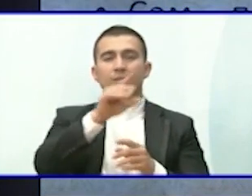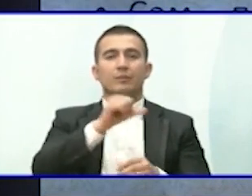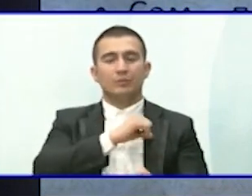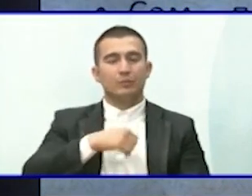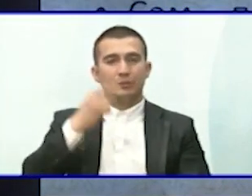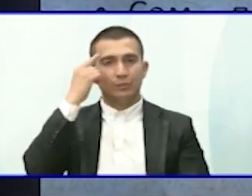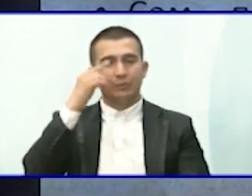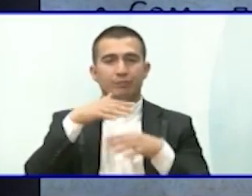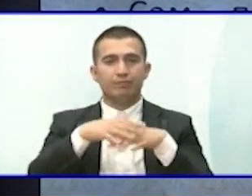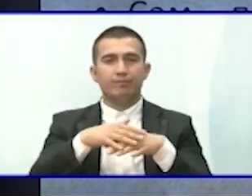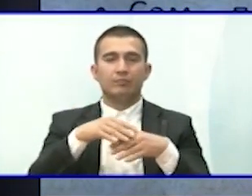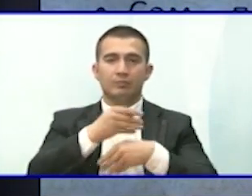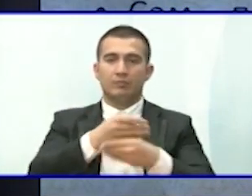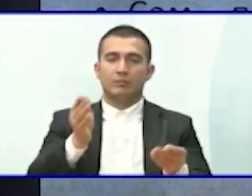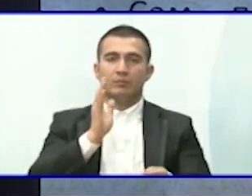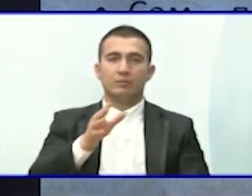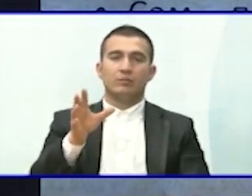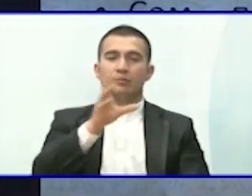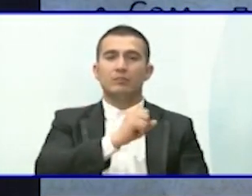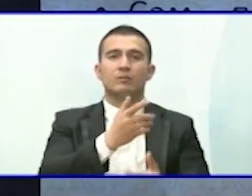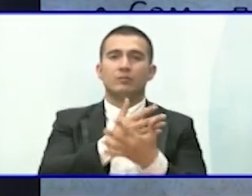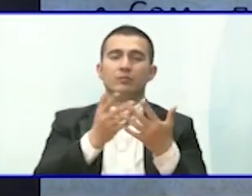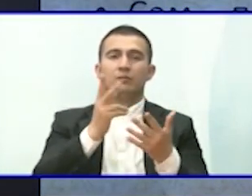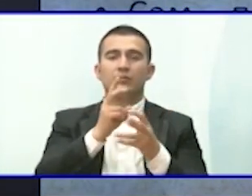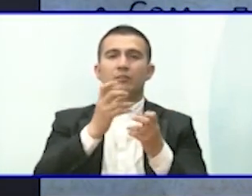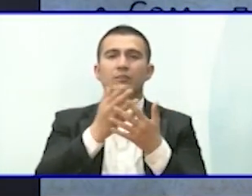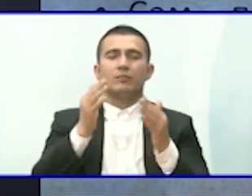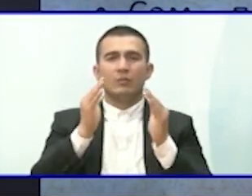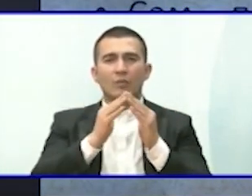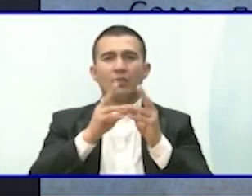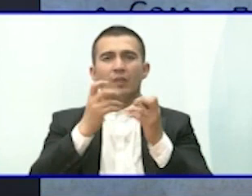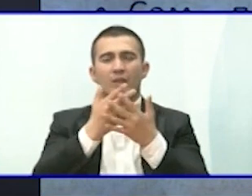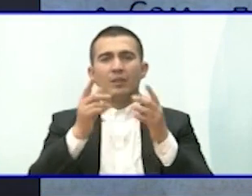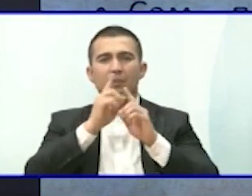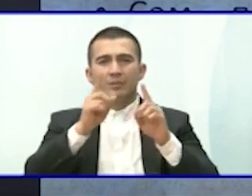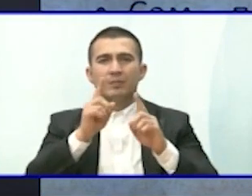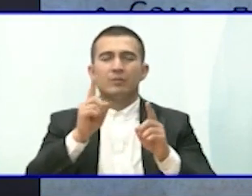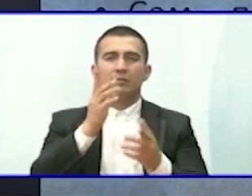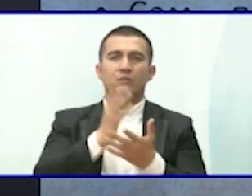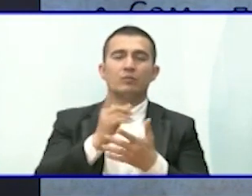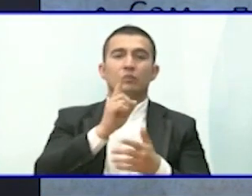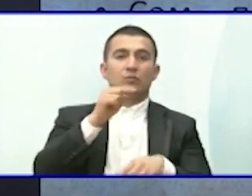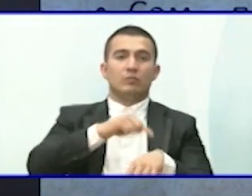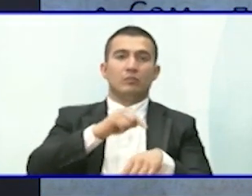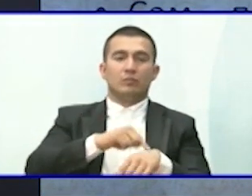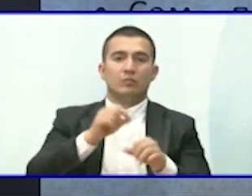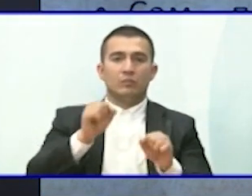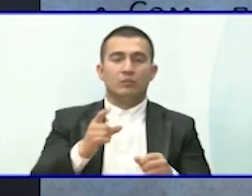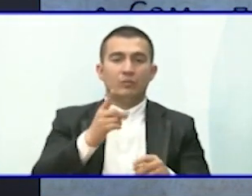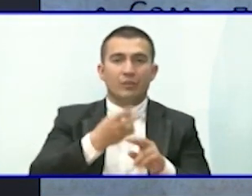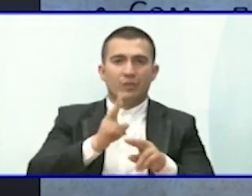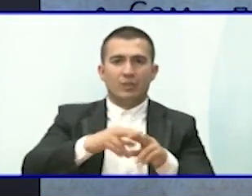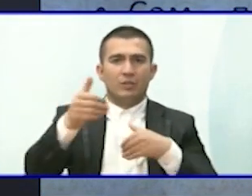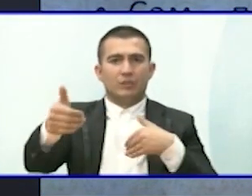каждый день в окне кино живет вне вся вселенная а вещь обыкновенная что за чудо что же что за